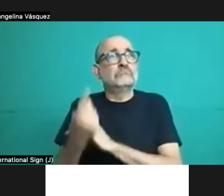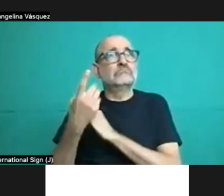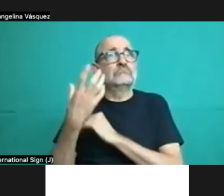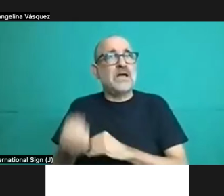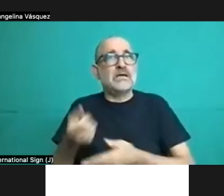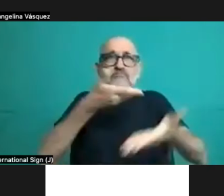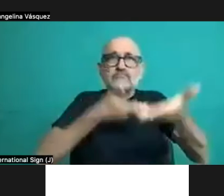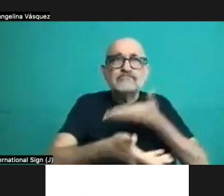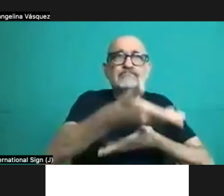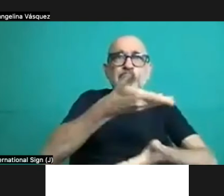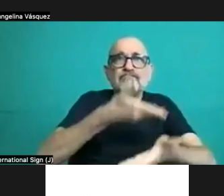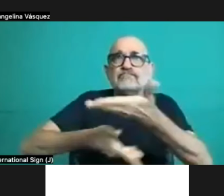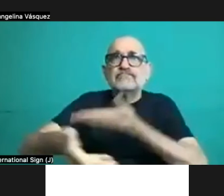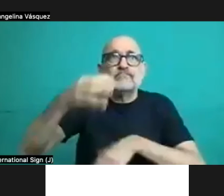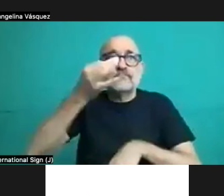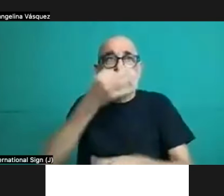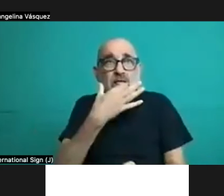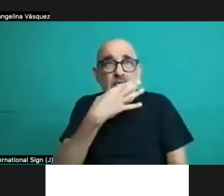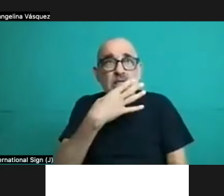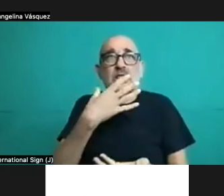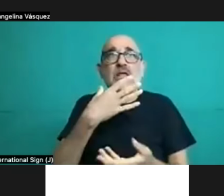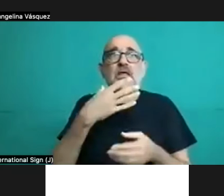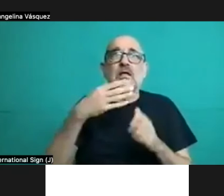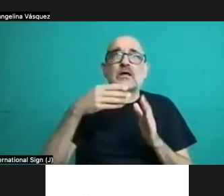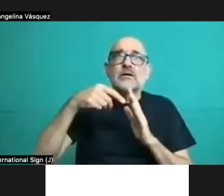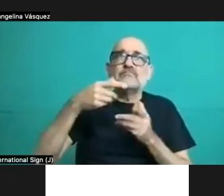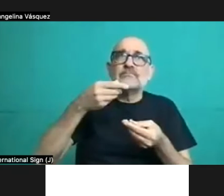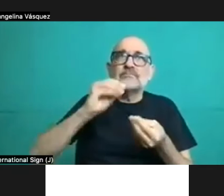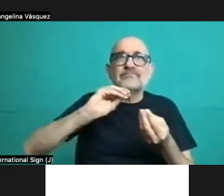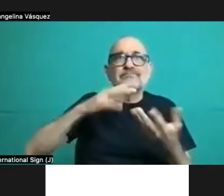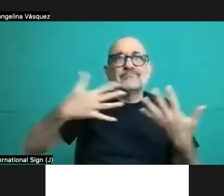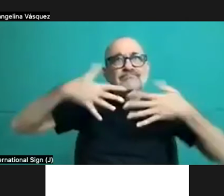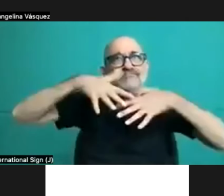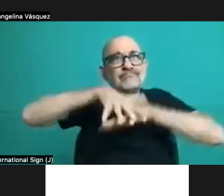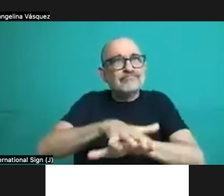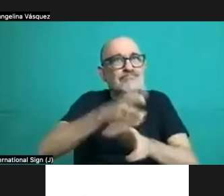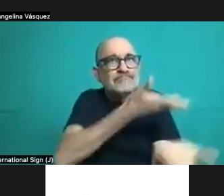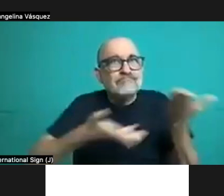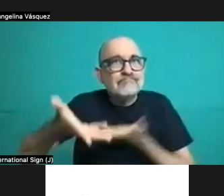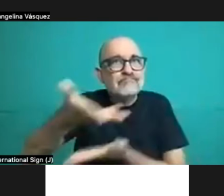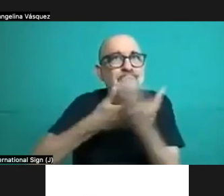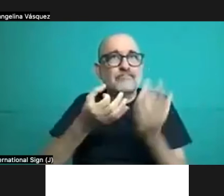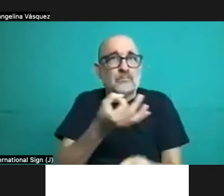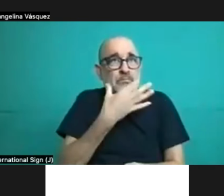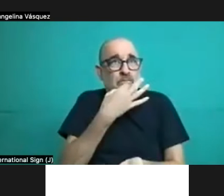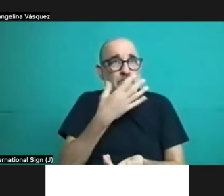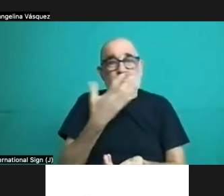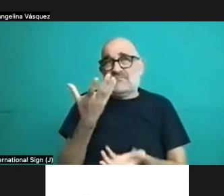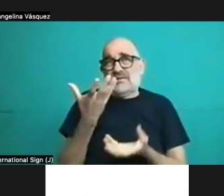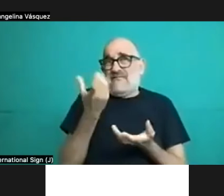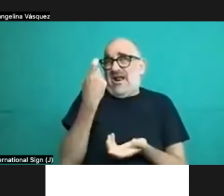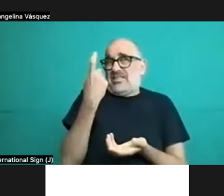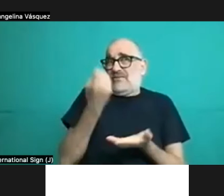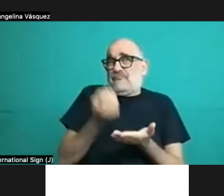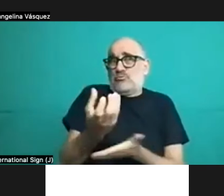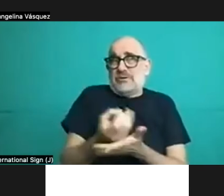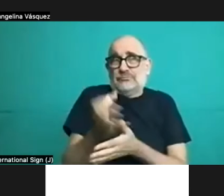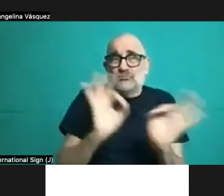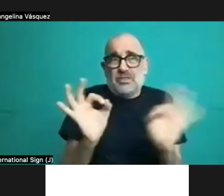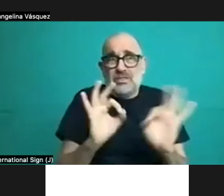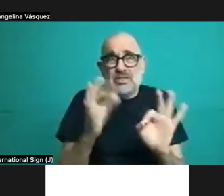une alternative, mais parfois, on n'a pas suffisamment d'informations par rapport à l'alternative. Il parlait aussi des comités des